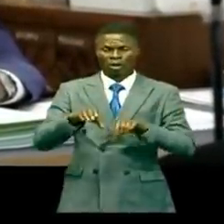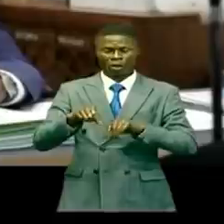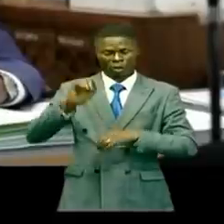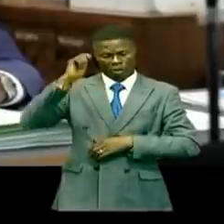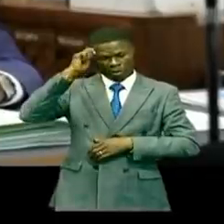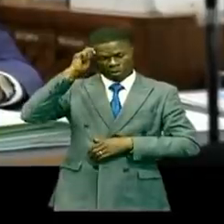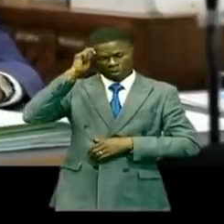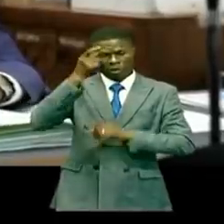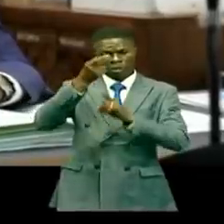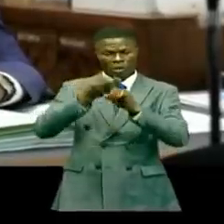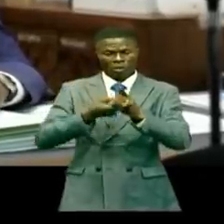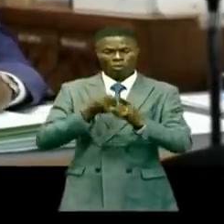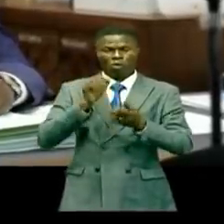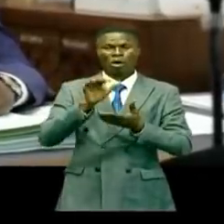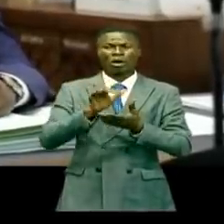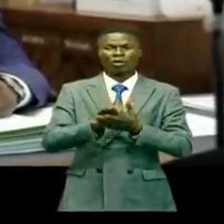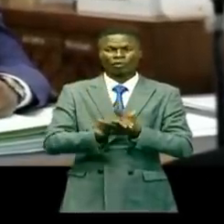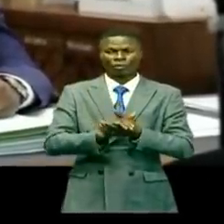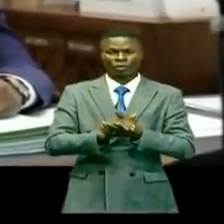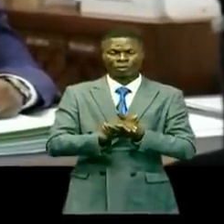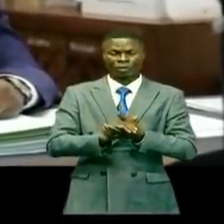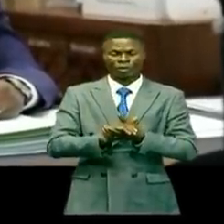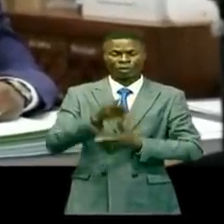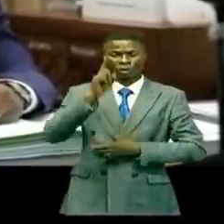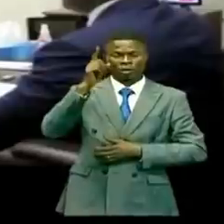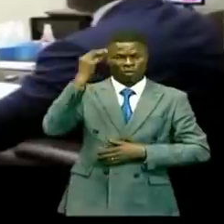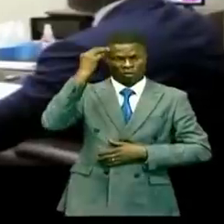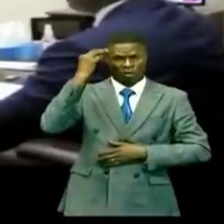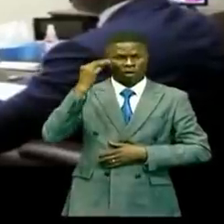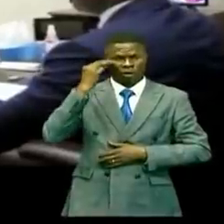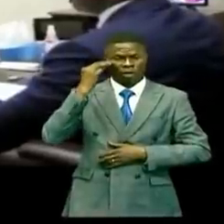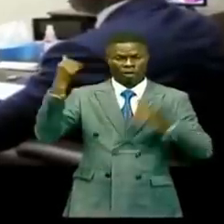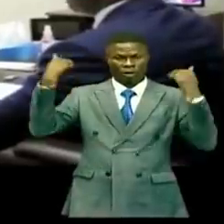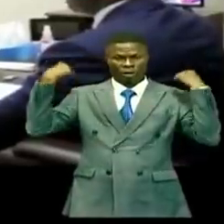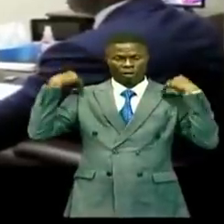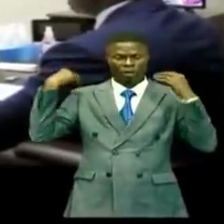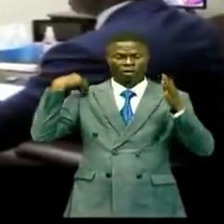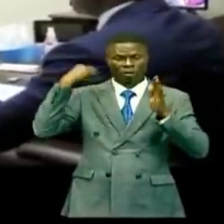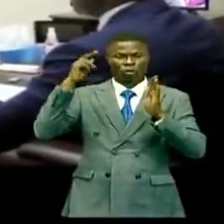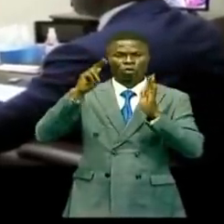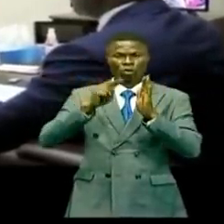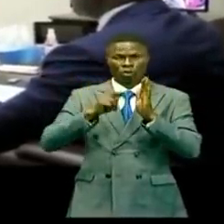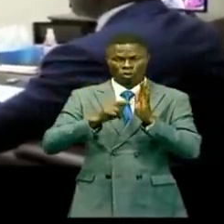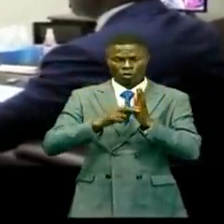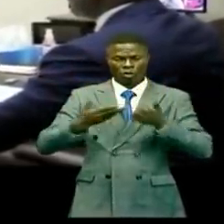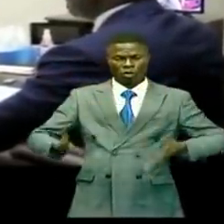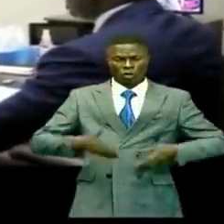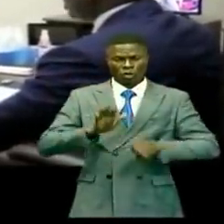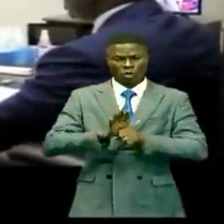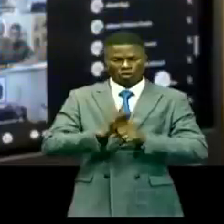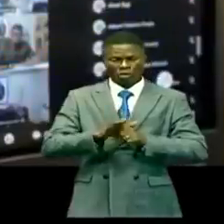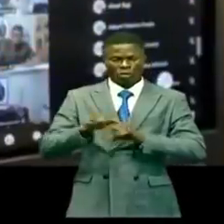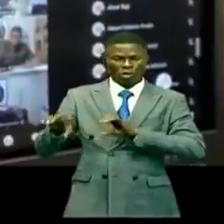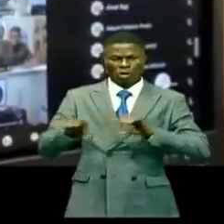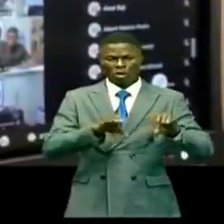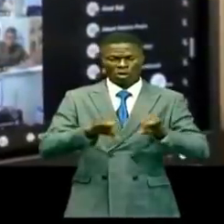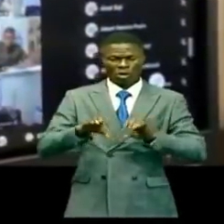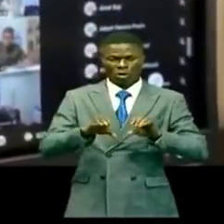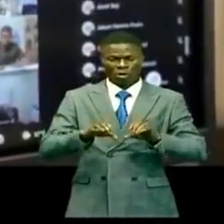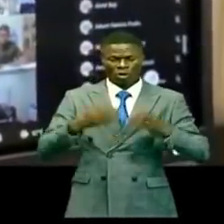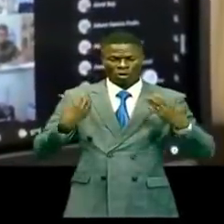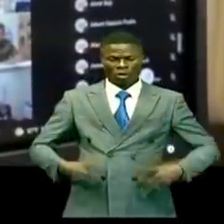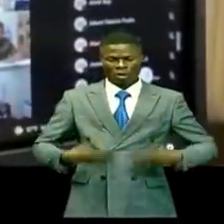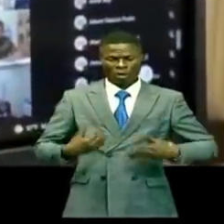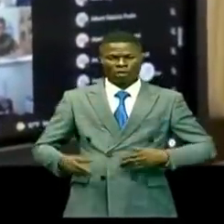commémoratives du mois de la femme. Le Premier ministre chef du gouvernement a salué le bon déroulement de la célébration de la